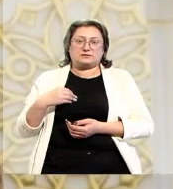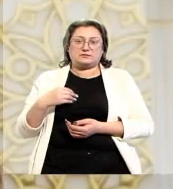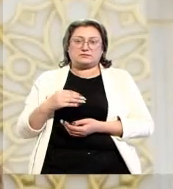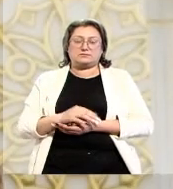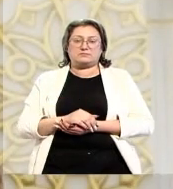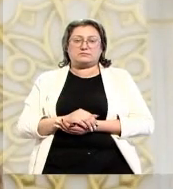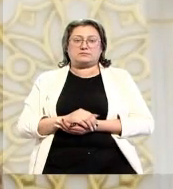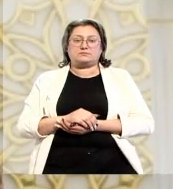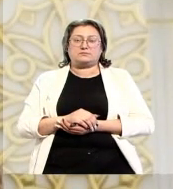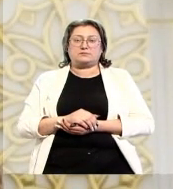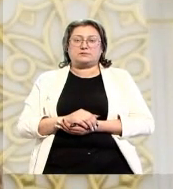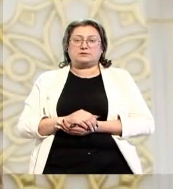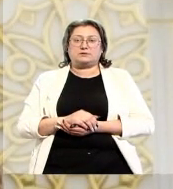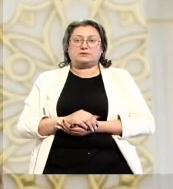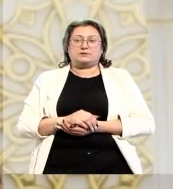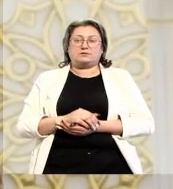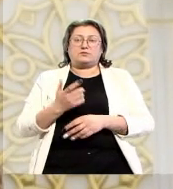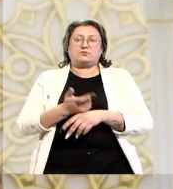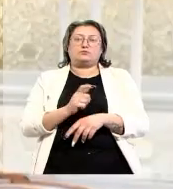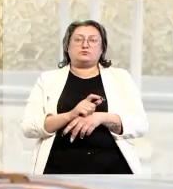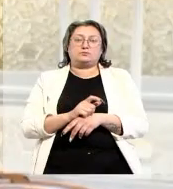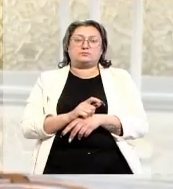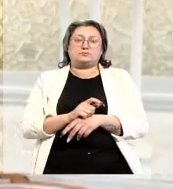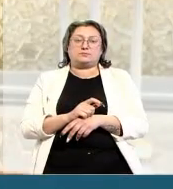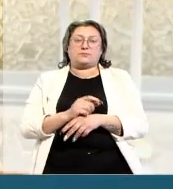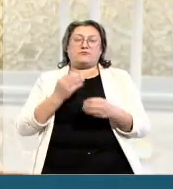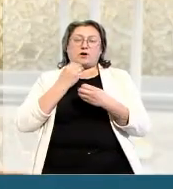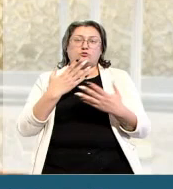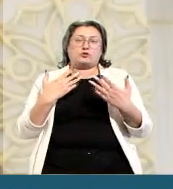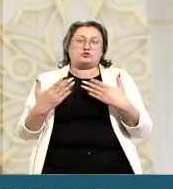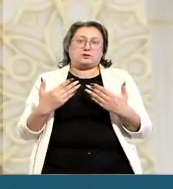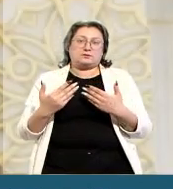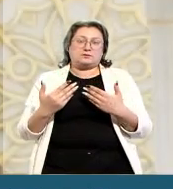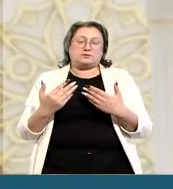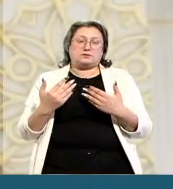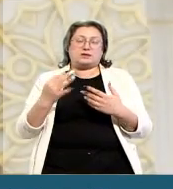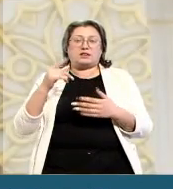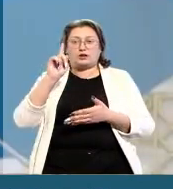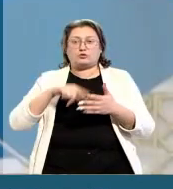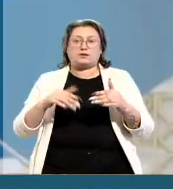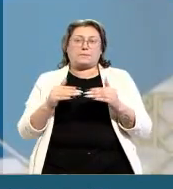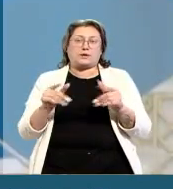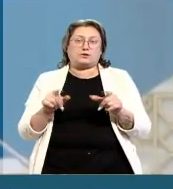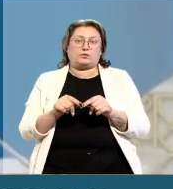қосымша серпін беру керек, сондықтан сіздің сапарыңыз өте тарихи, өте маңызды деп айтуға